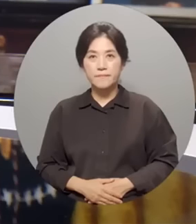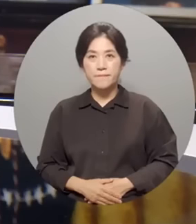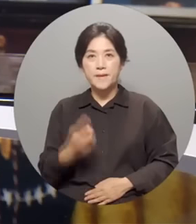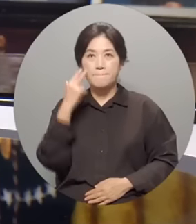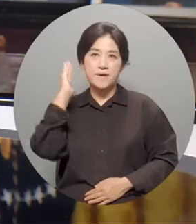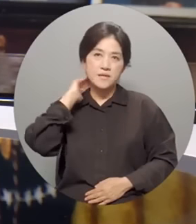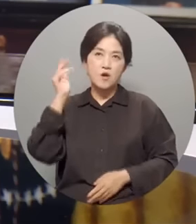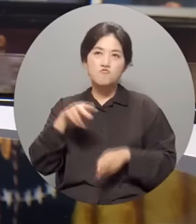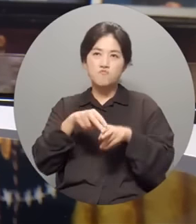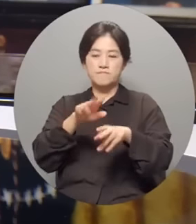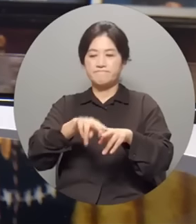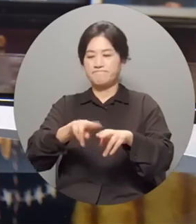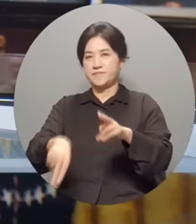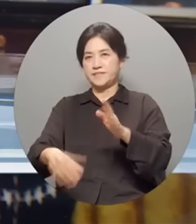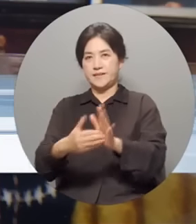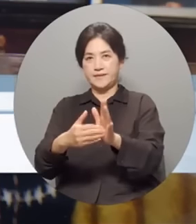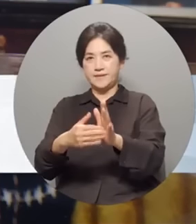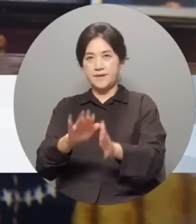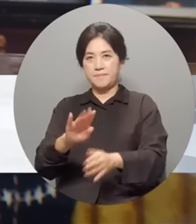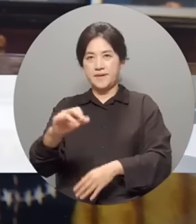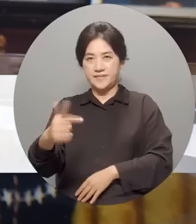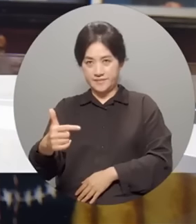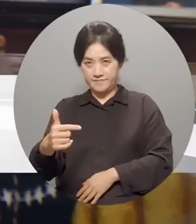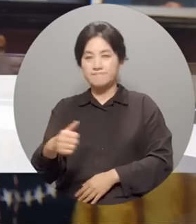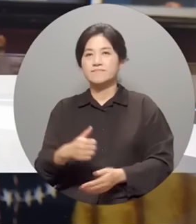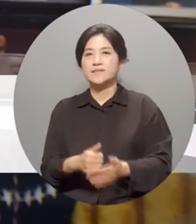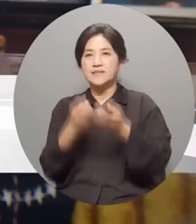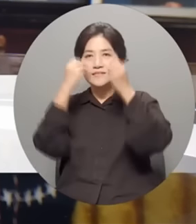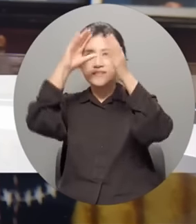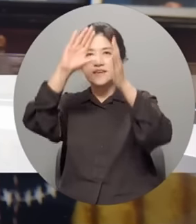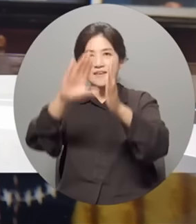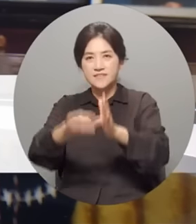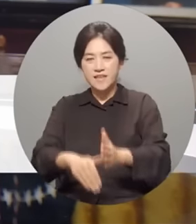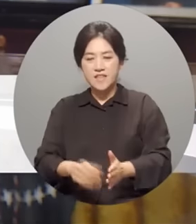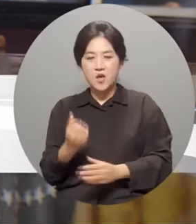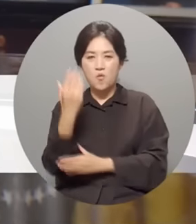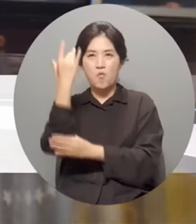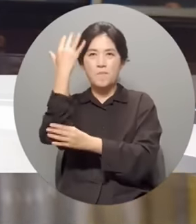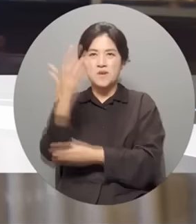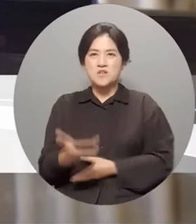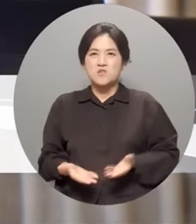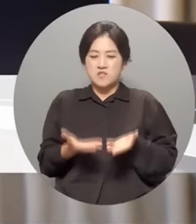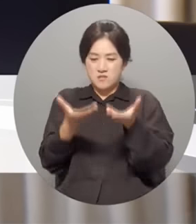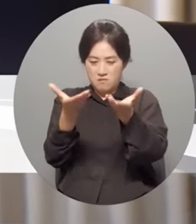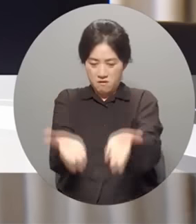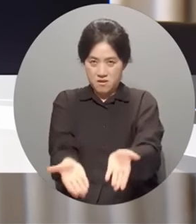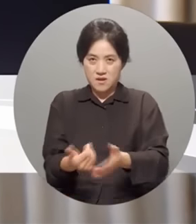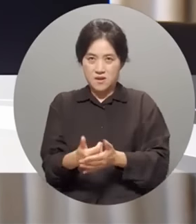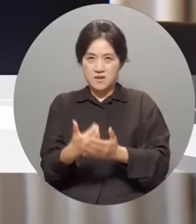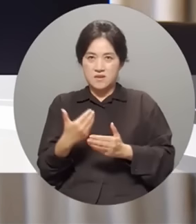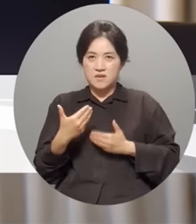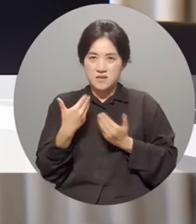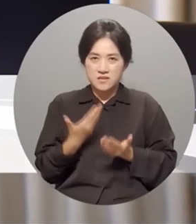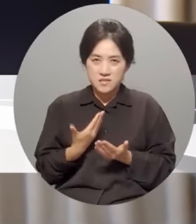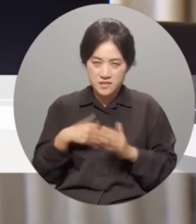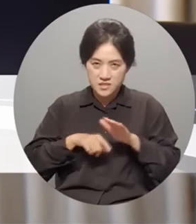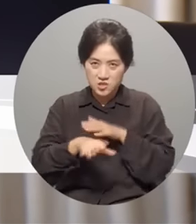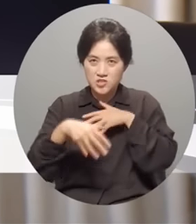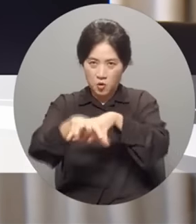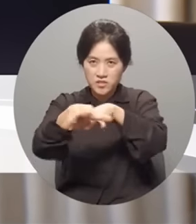미국 대선 후보직에서 사퇴한 바이든 대통령이 새 세대에게 횃불을 넘기는 것이 전진과 통합을 위한 최선의